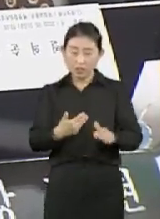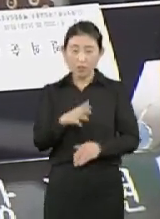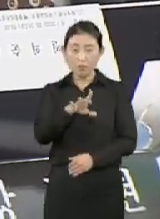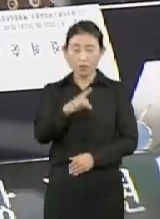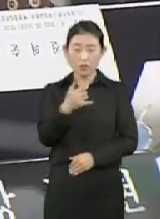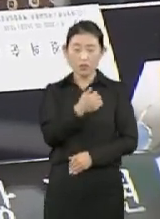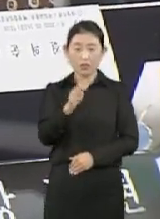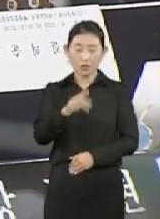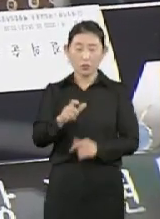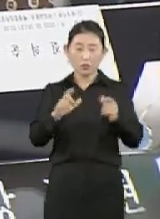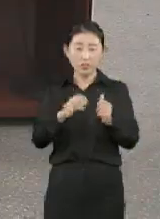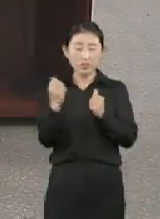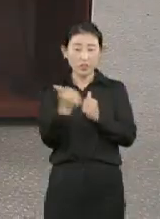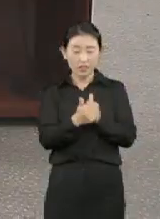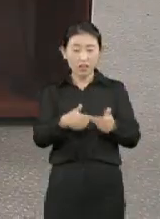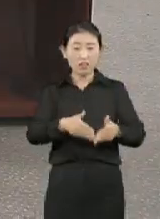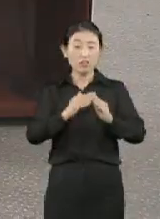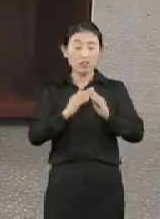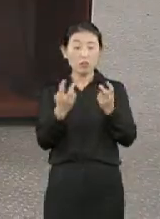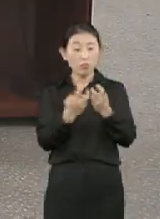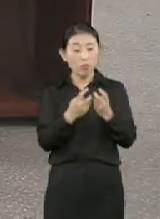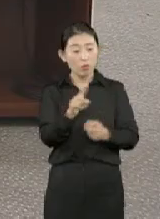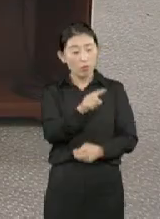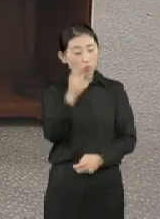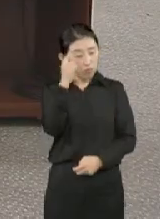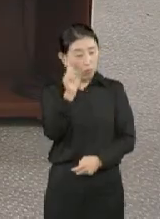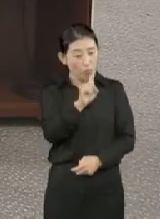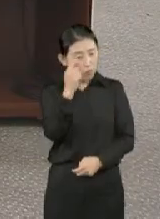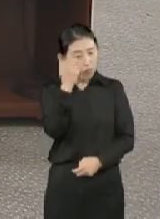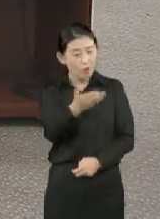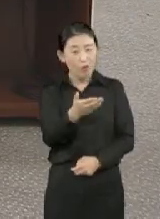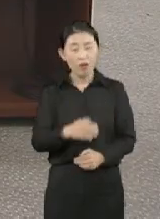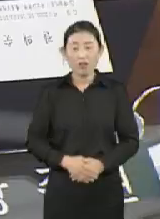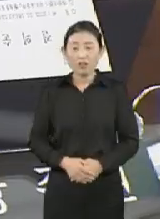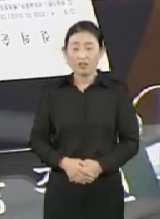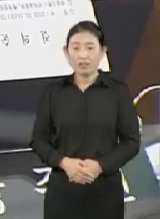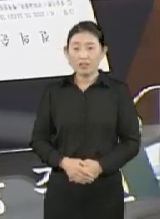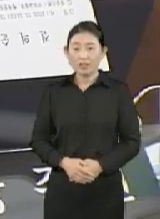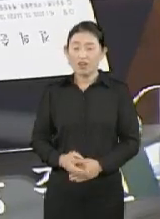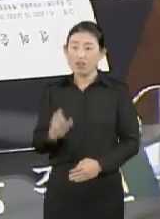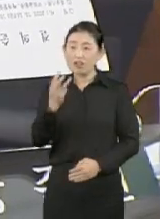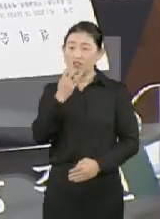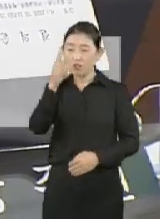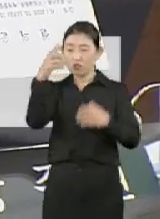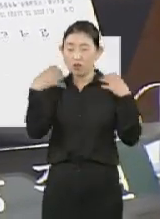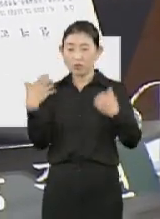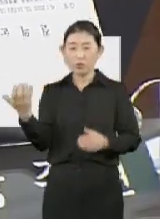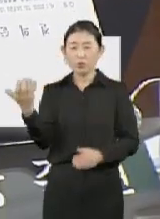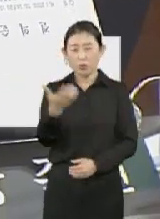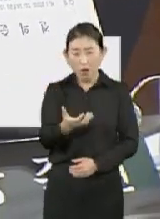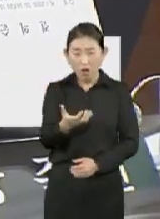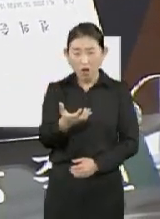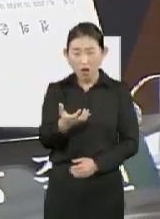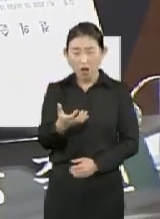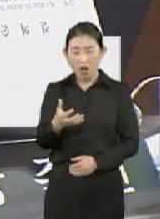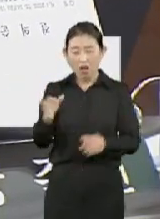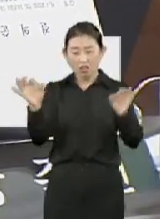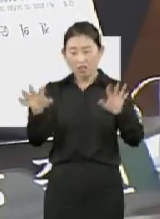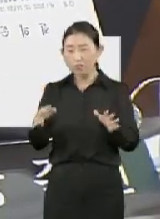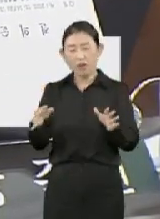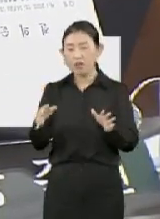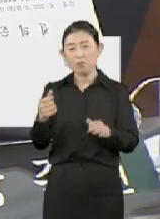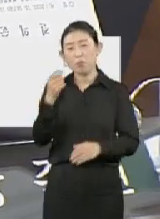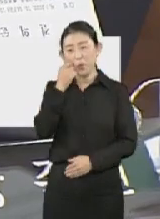부터 먼저 설치하는 방안을 어떻게 생각하느냐 고 물었습니다 예 행동 수도와 반성은 사실 한 번에 이루어질 수